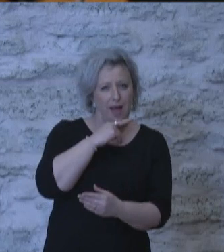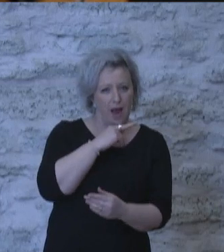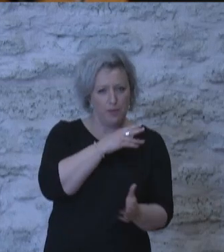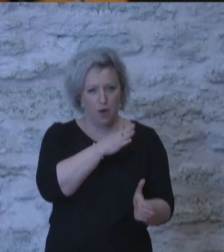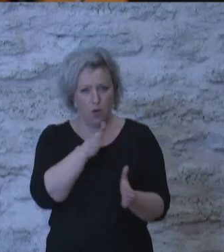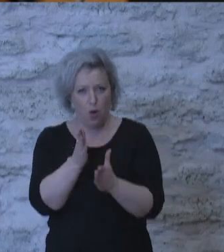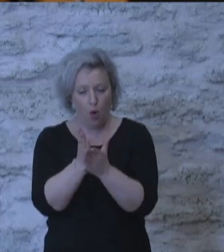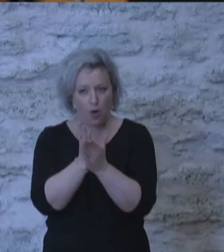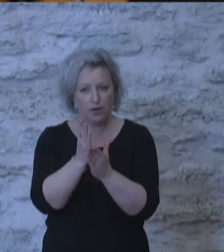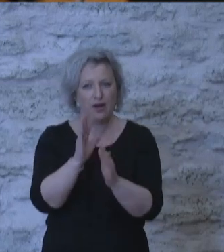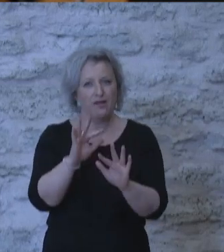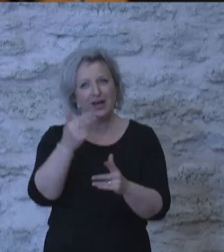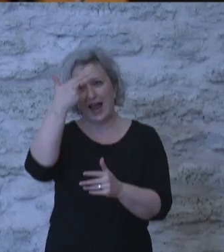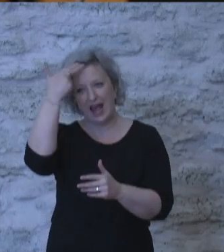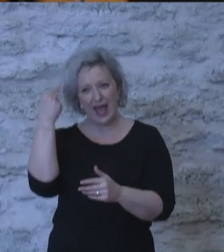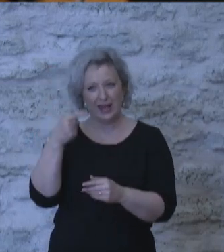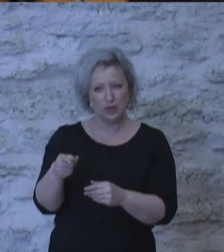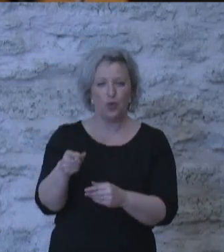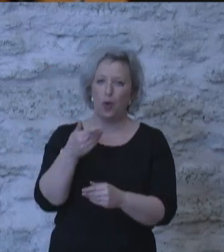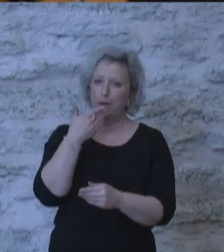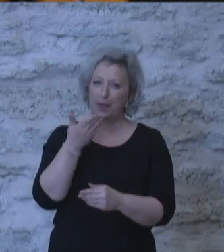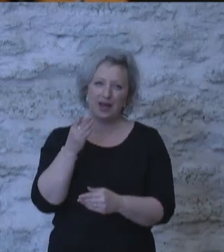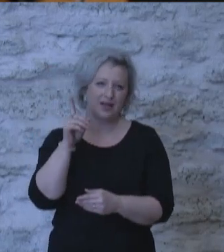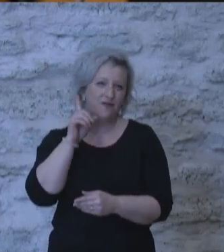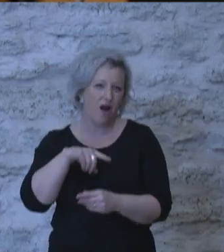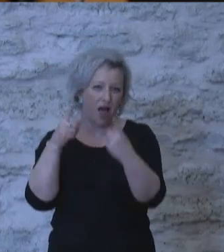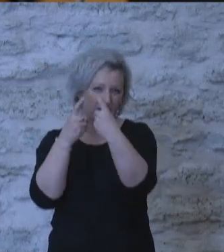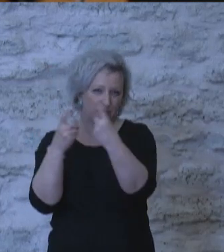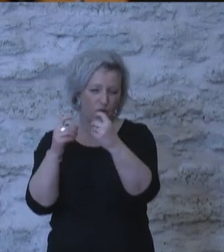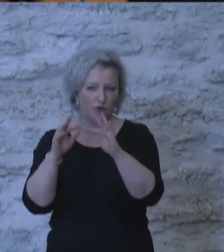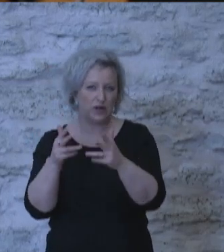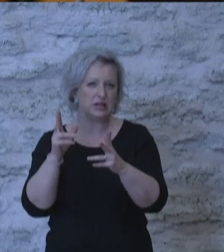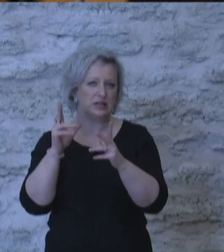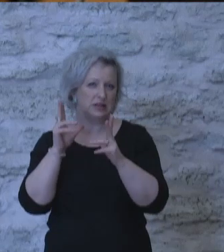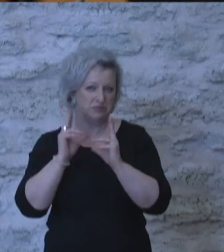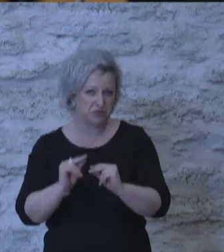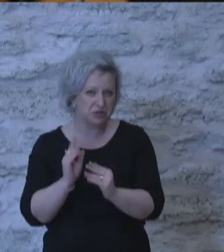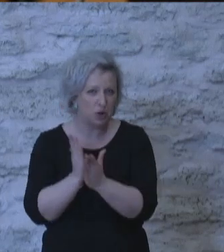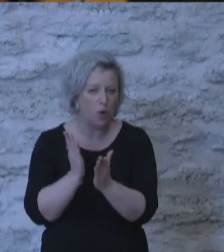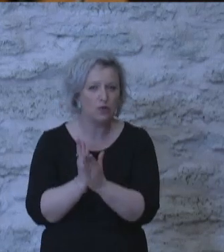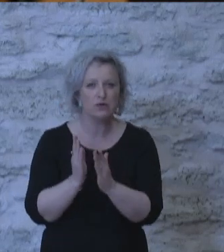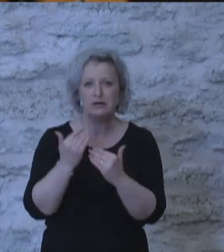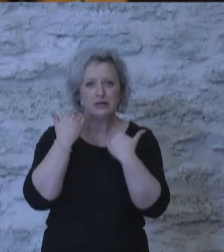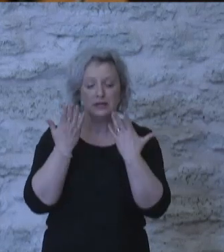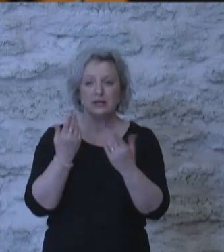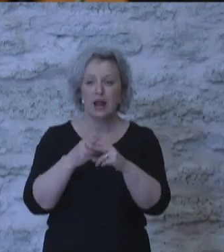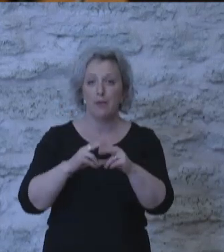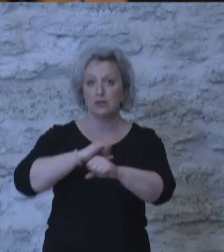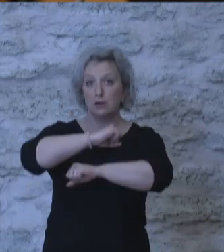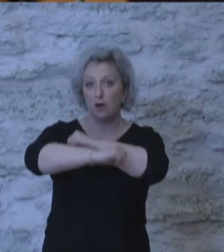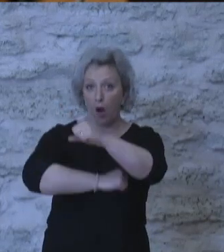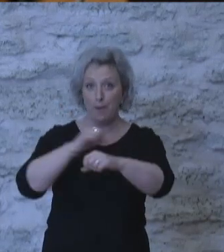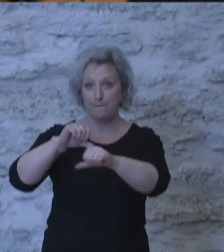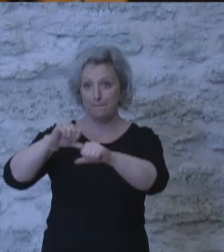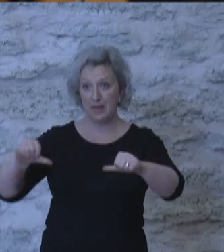leedu on mingi vale häire või on tõsi taga, sest teadud kaupade puhul, kui seda ka piiril kaua kinni hoida, siis